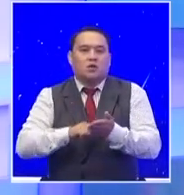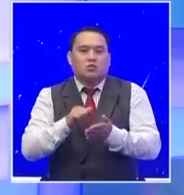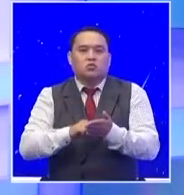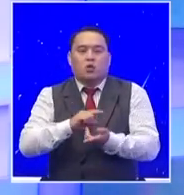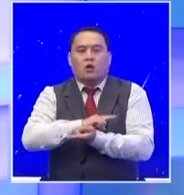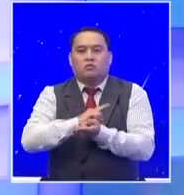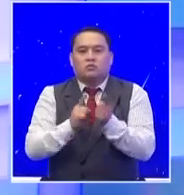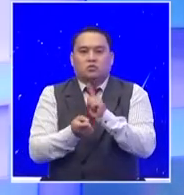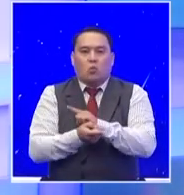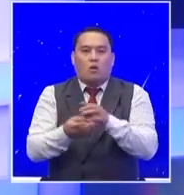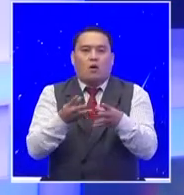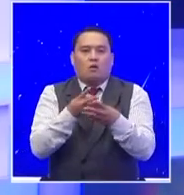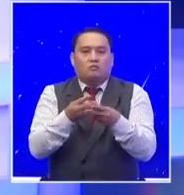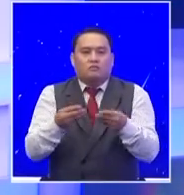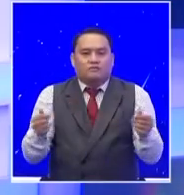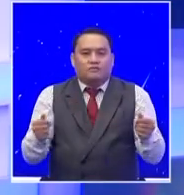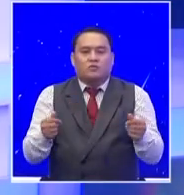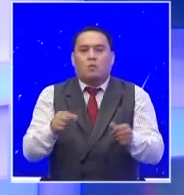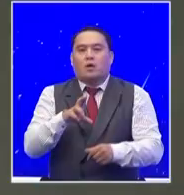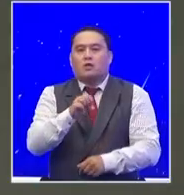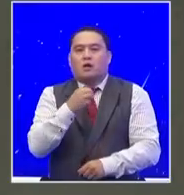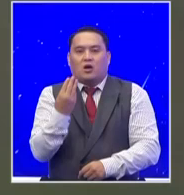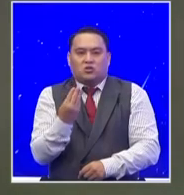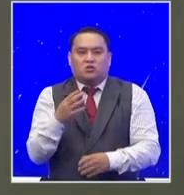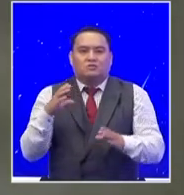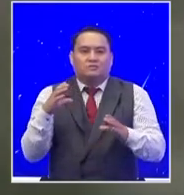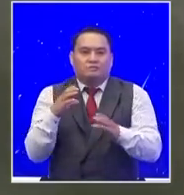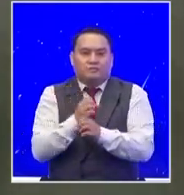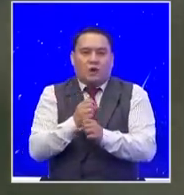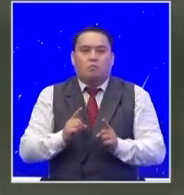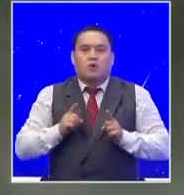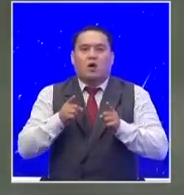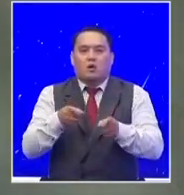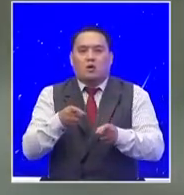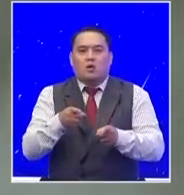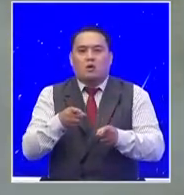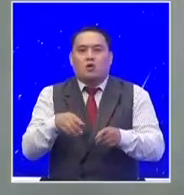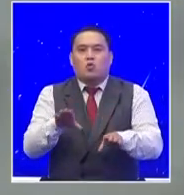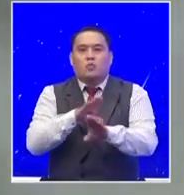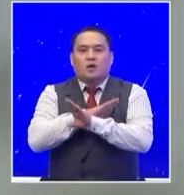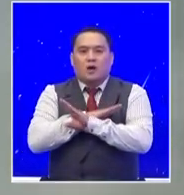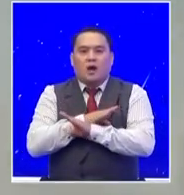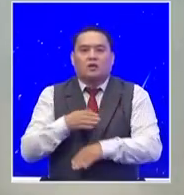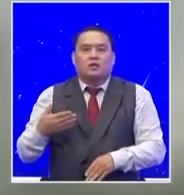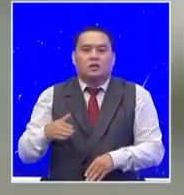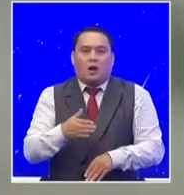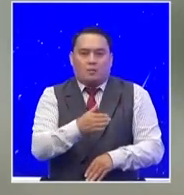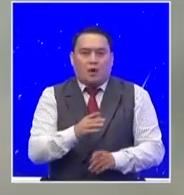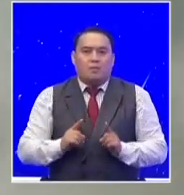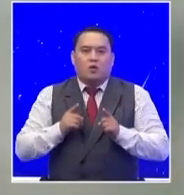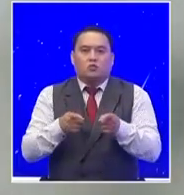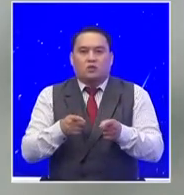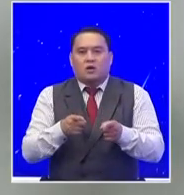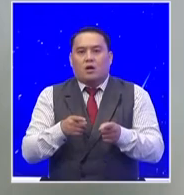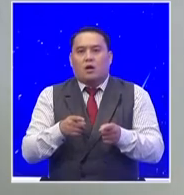– обмеление крупнейшего водоема в регионе озера Балхаш. В реке Или, впадающей в Балхаш, гибнет рыба. Мальки попадают в ямы